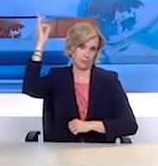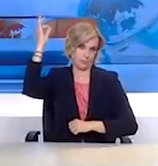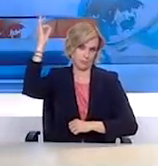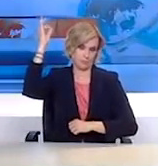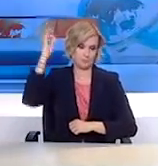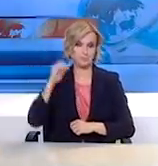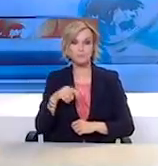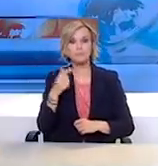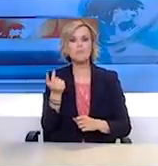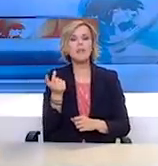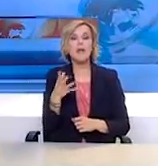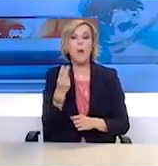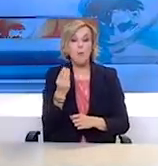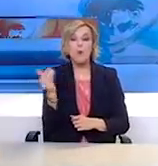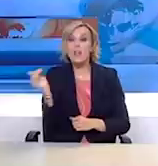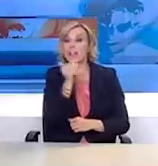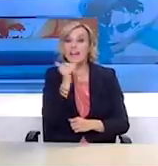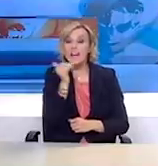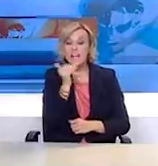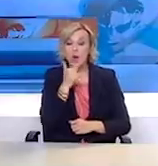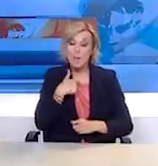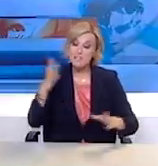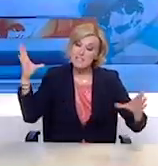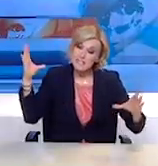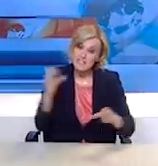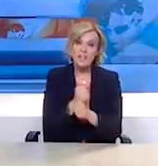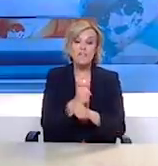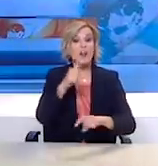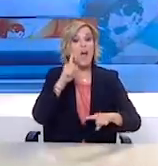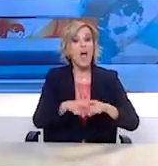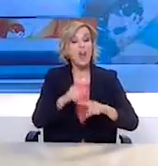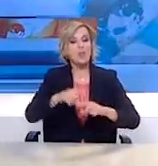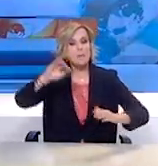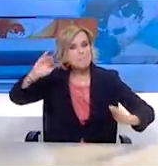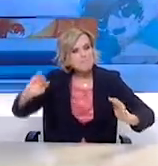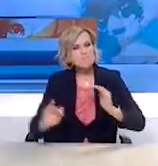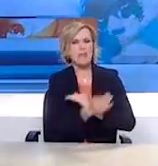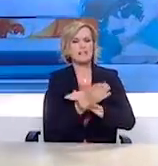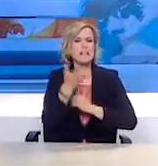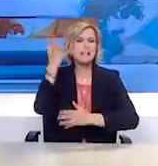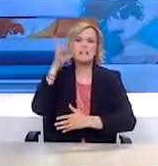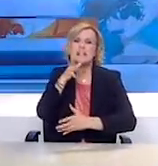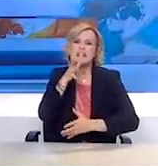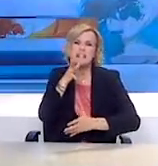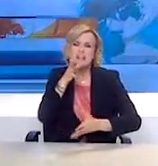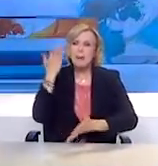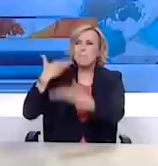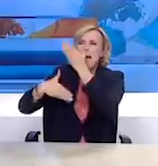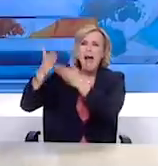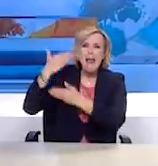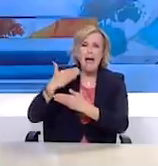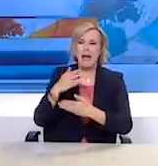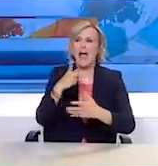σε πολύ σύντομο χρονικό διάστημα καταφέραμε ως χώρα και ξεπεράσαμε στρεβλώσεις του παρελθόντος,